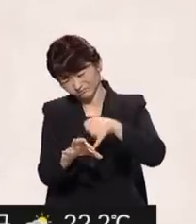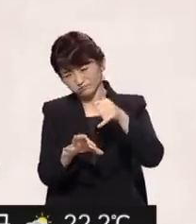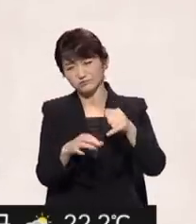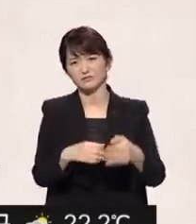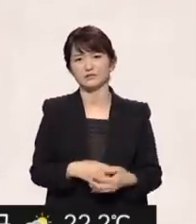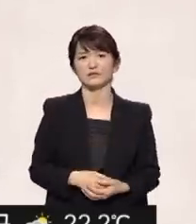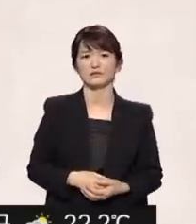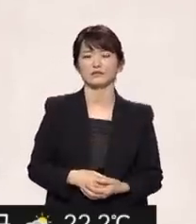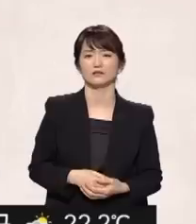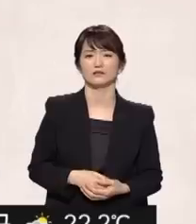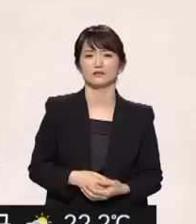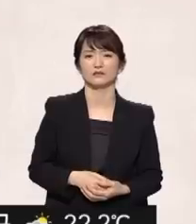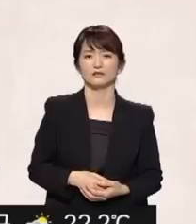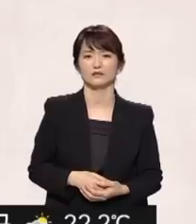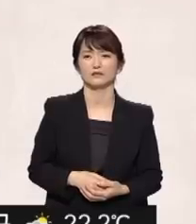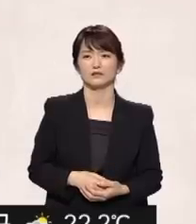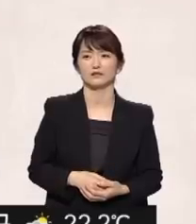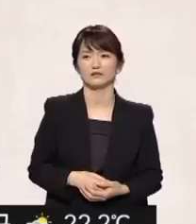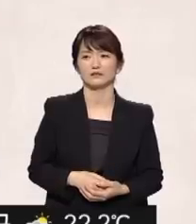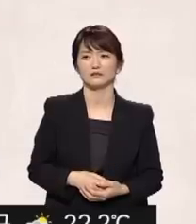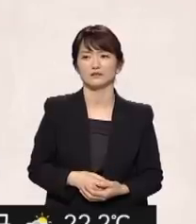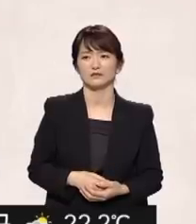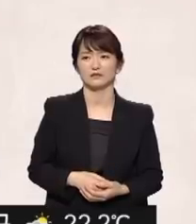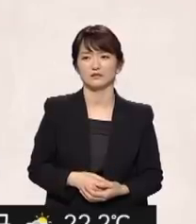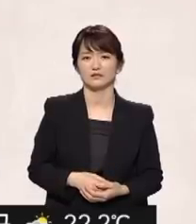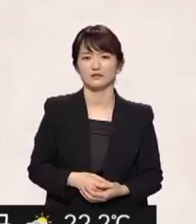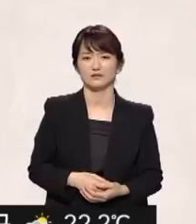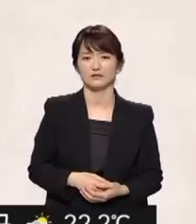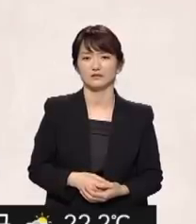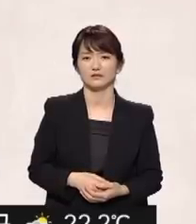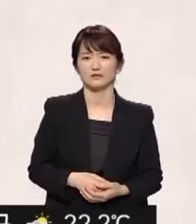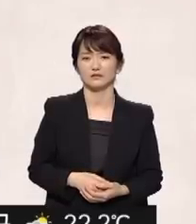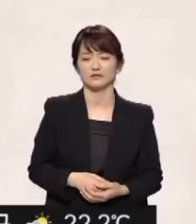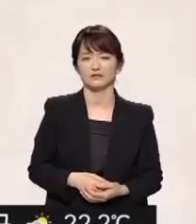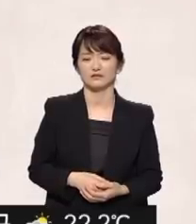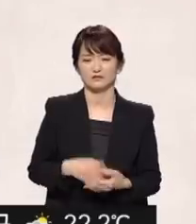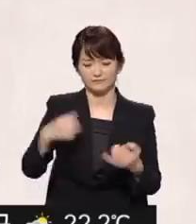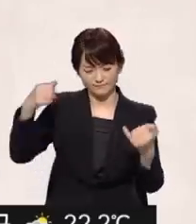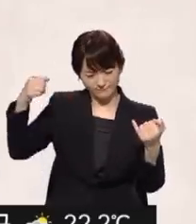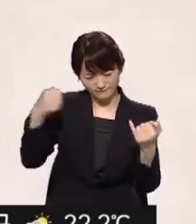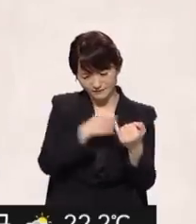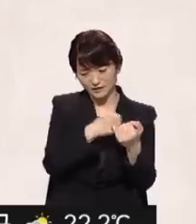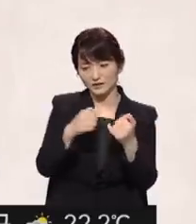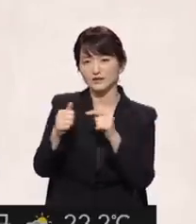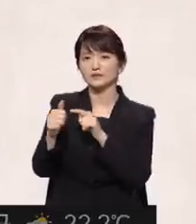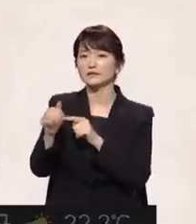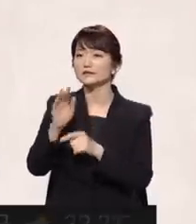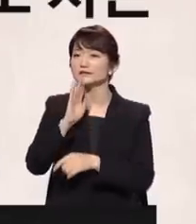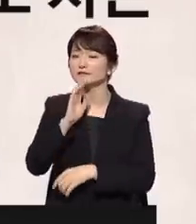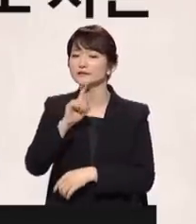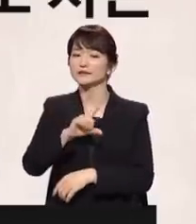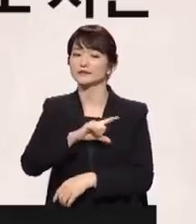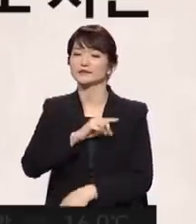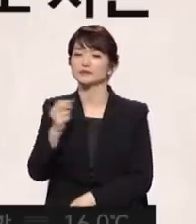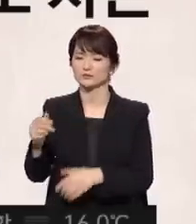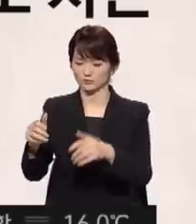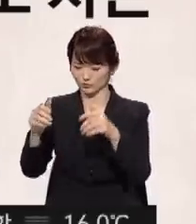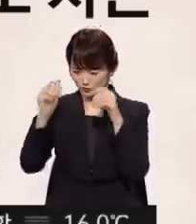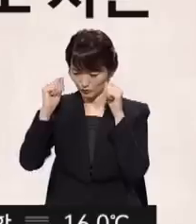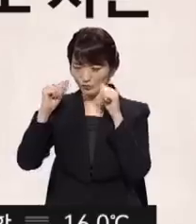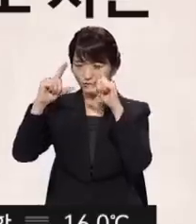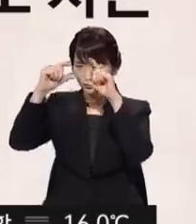했고요. 그래서 구체적 사실을 얘기를 했지만은 실제적으로 가해자들의 실명과 그리고 졸업사진 그리고